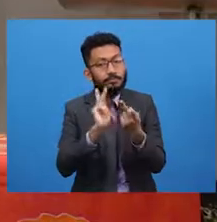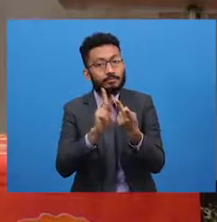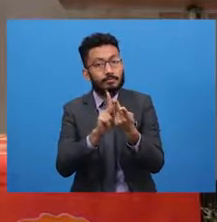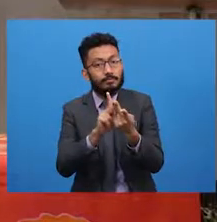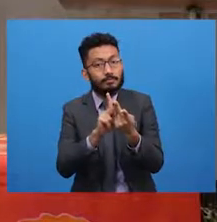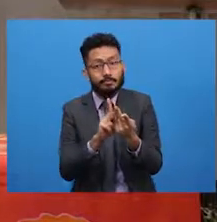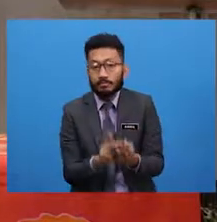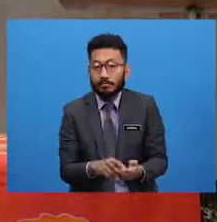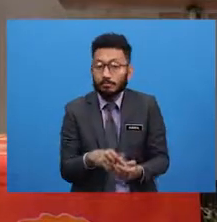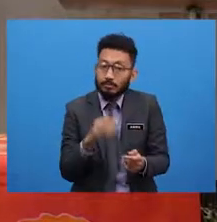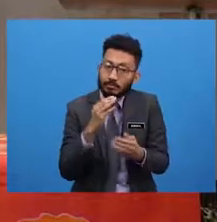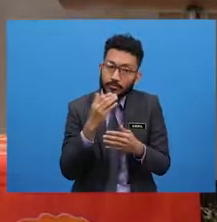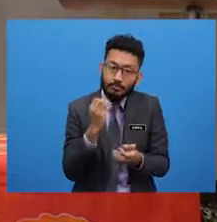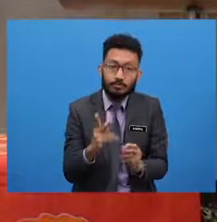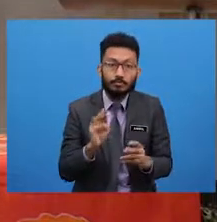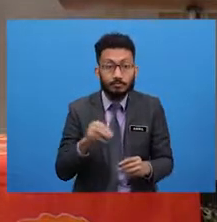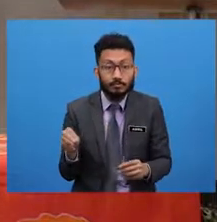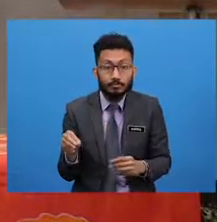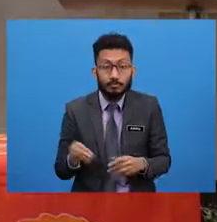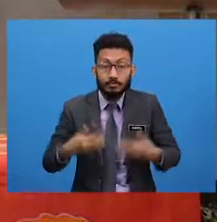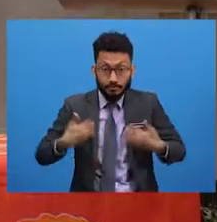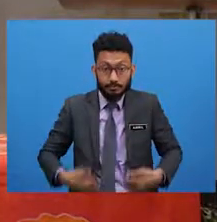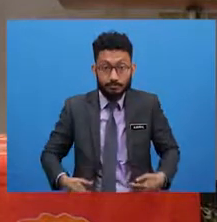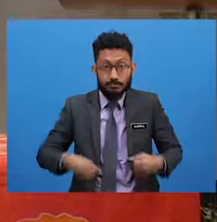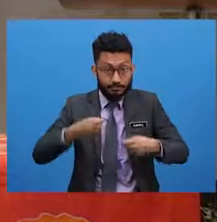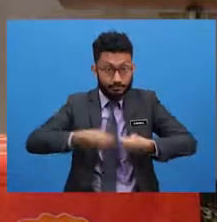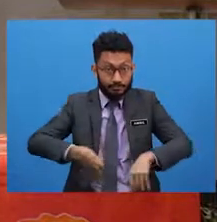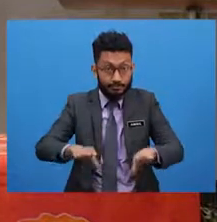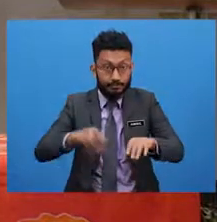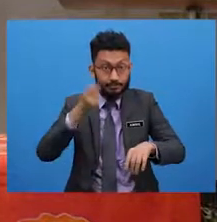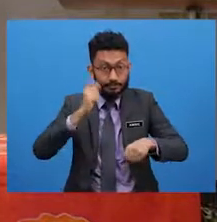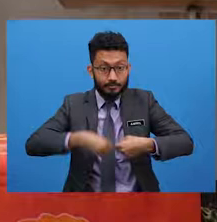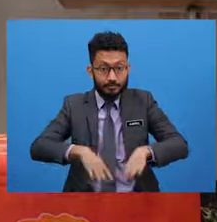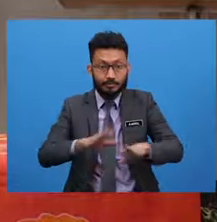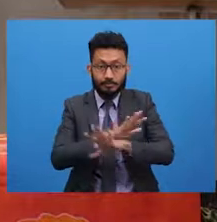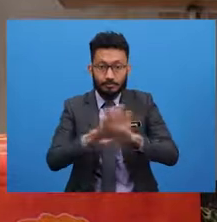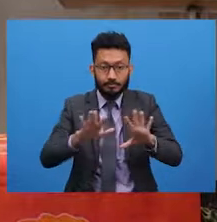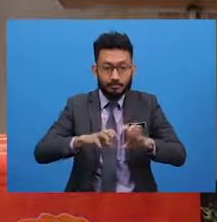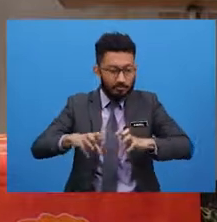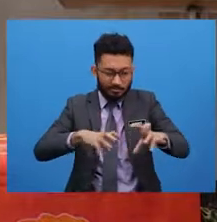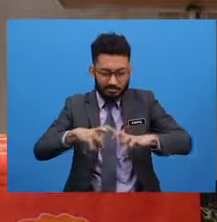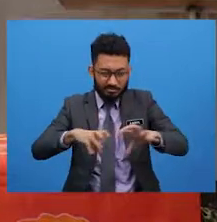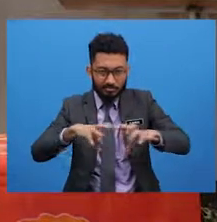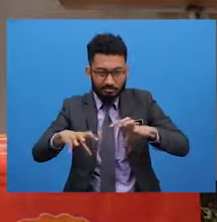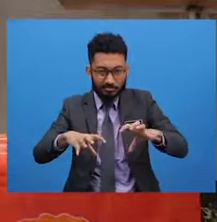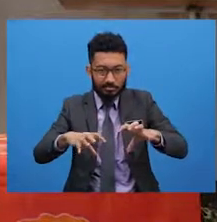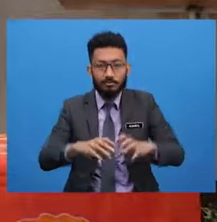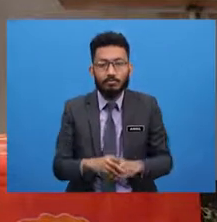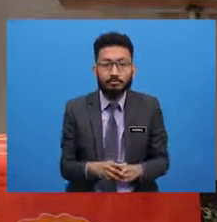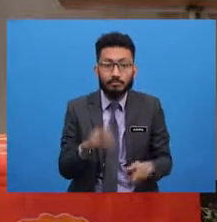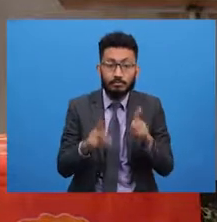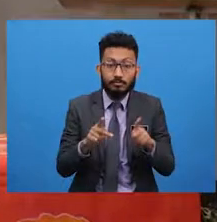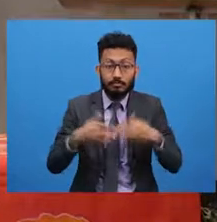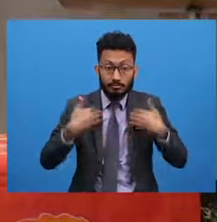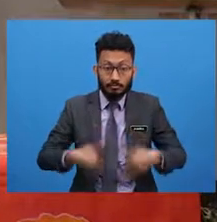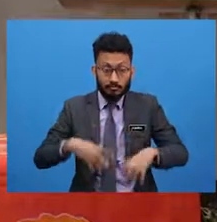Baiklah, sebelum kain dibentangkan, pastikan kain tidak berkedut. Sekiranya kain berkedut,